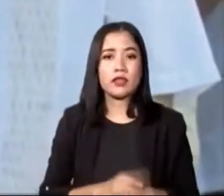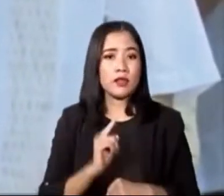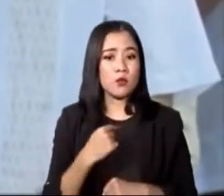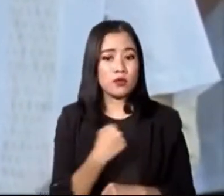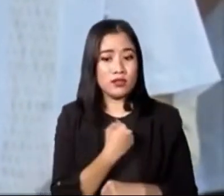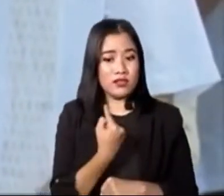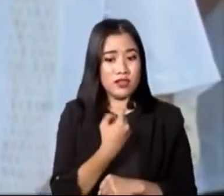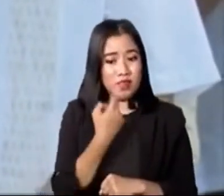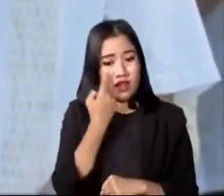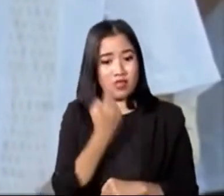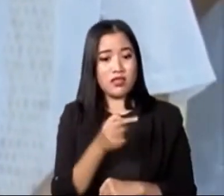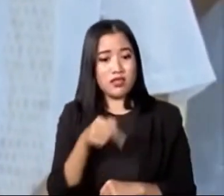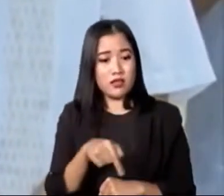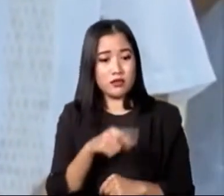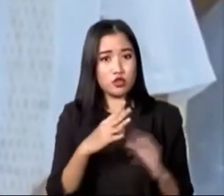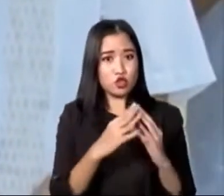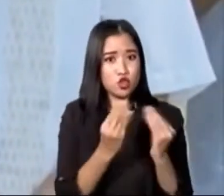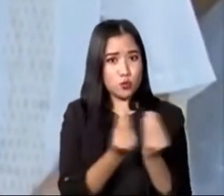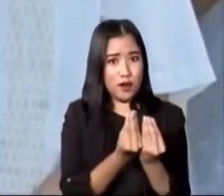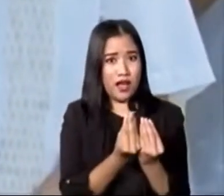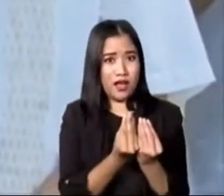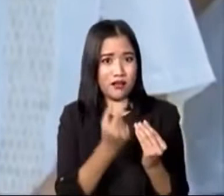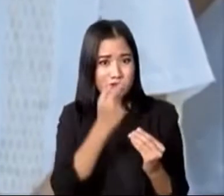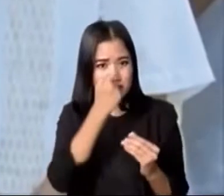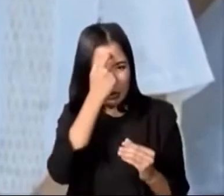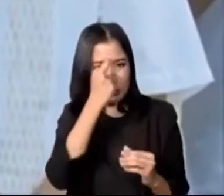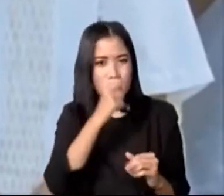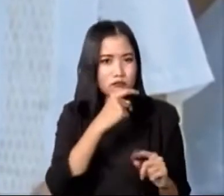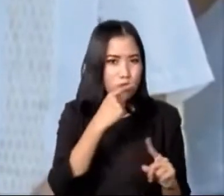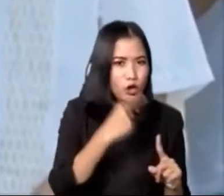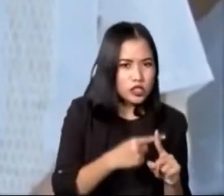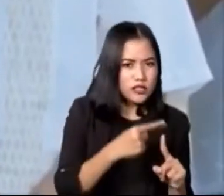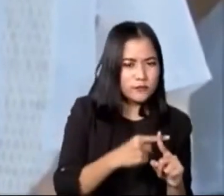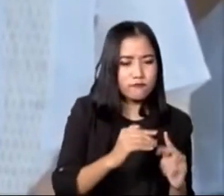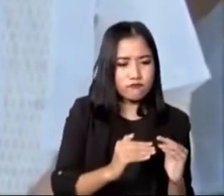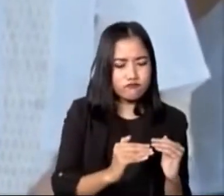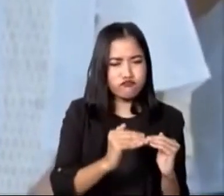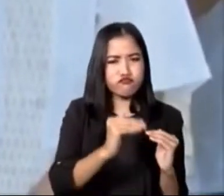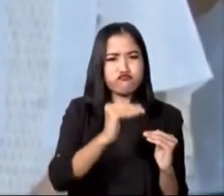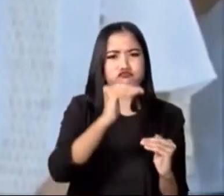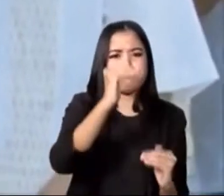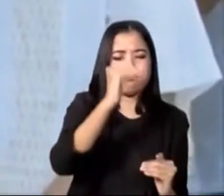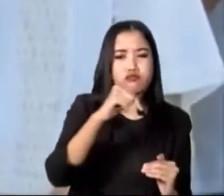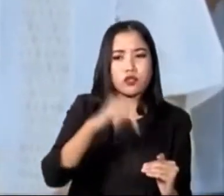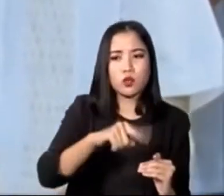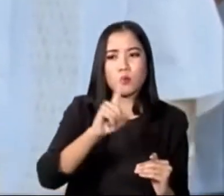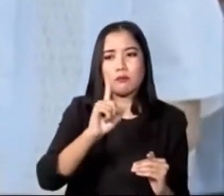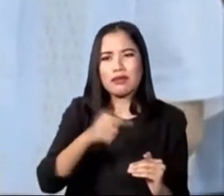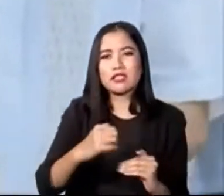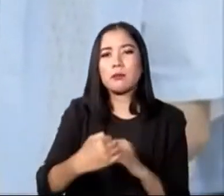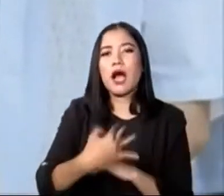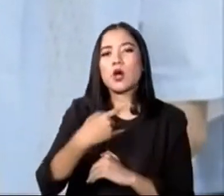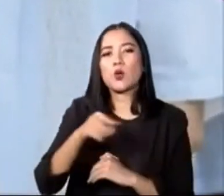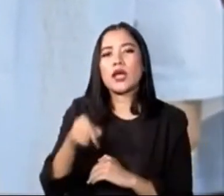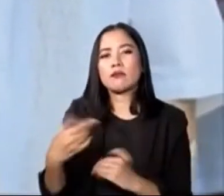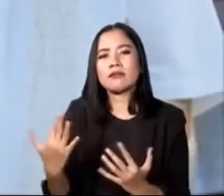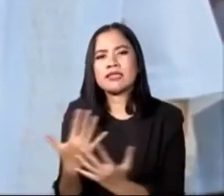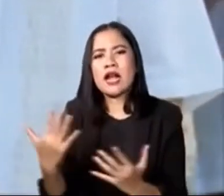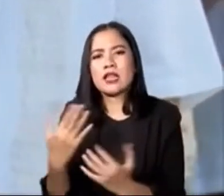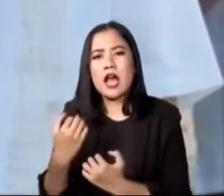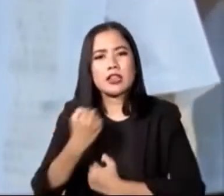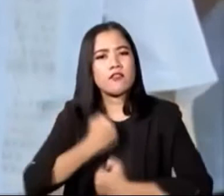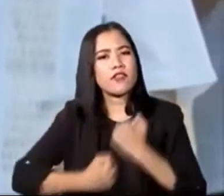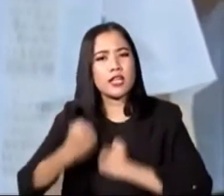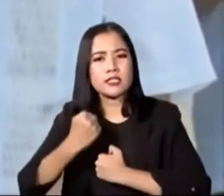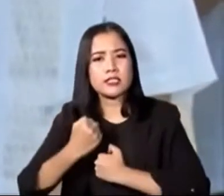kita melihat dari lonjakan kasus positif rate, sangat terpengaruh dengan kondisi aktivitas dari masyarakat. Bulan